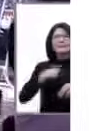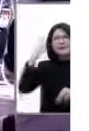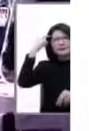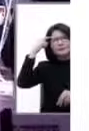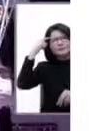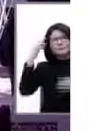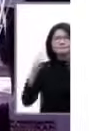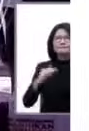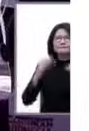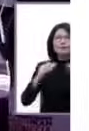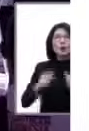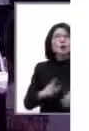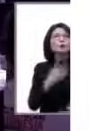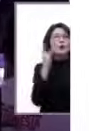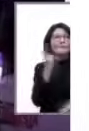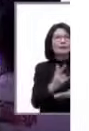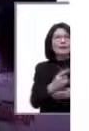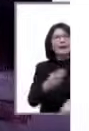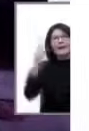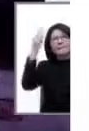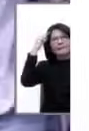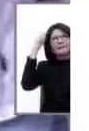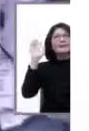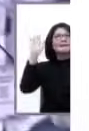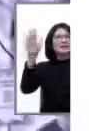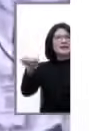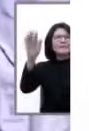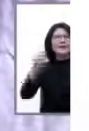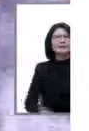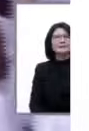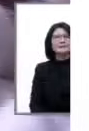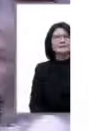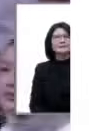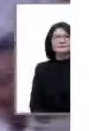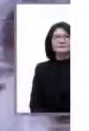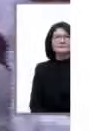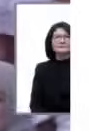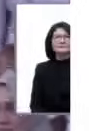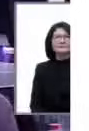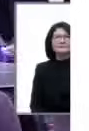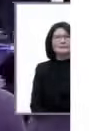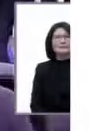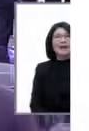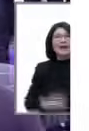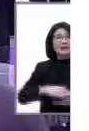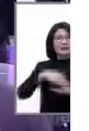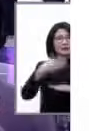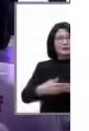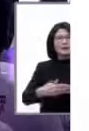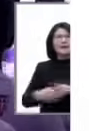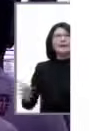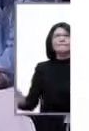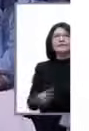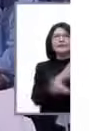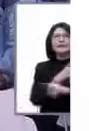ketika misalnya apa ee ee pres 02 menanyakan e litium fofosfat gitu eh